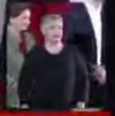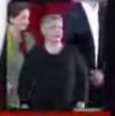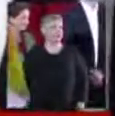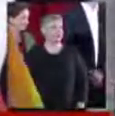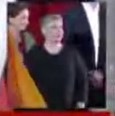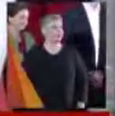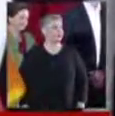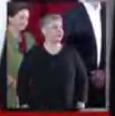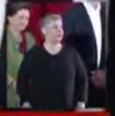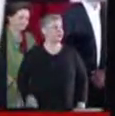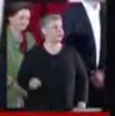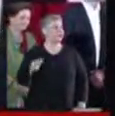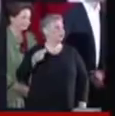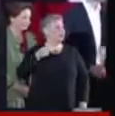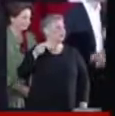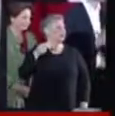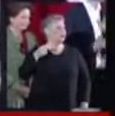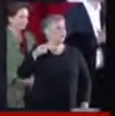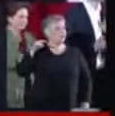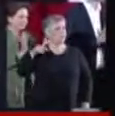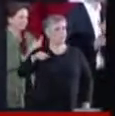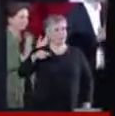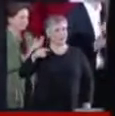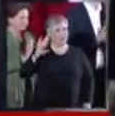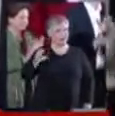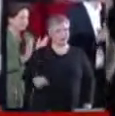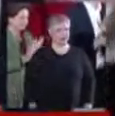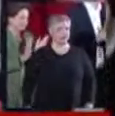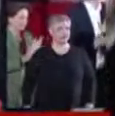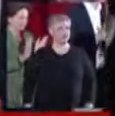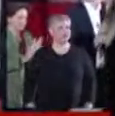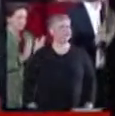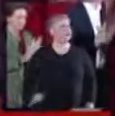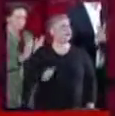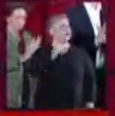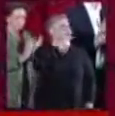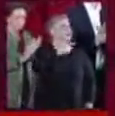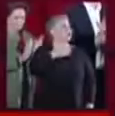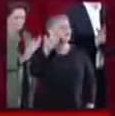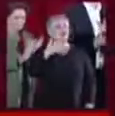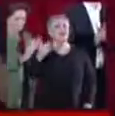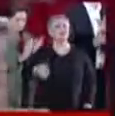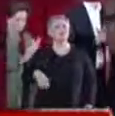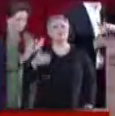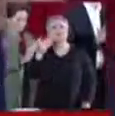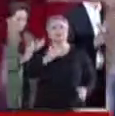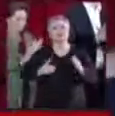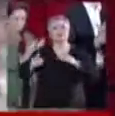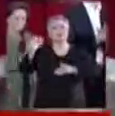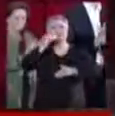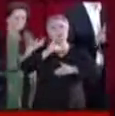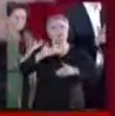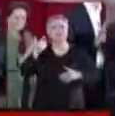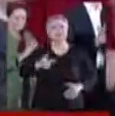ο θεοδόσης ο πελεγρίνης ο πρώην πρύτανης του καποδιστριακού πανεπιστημίου αθηνών